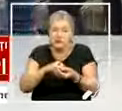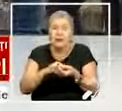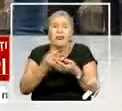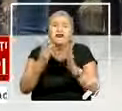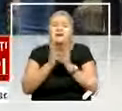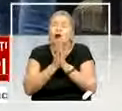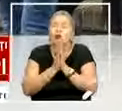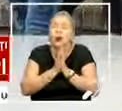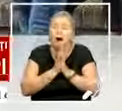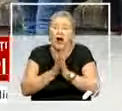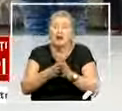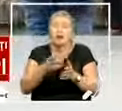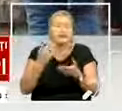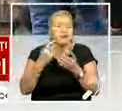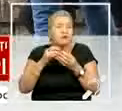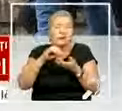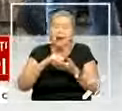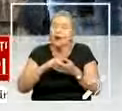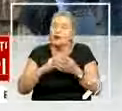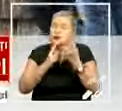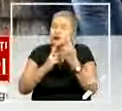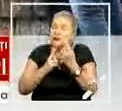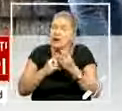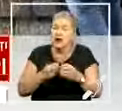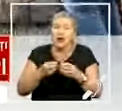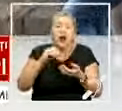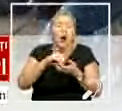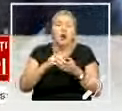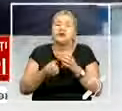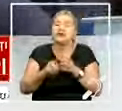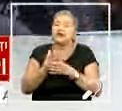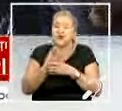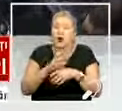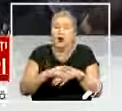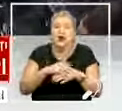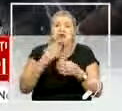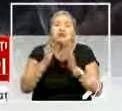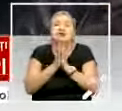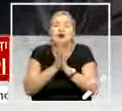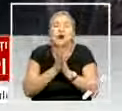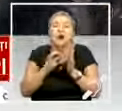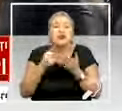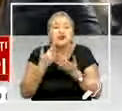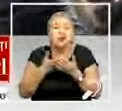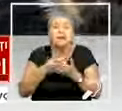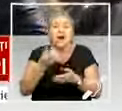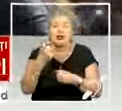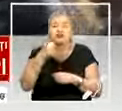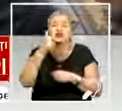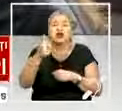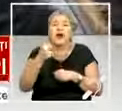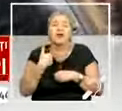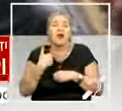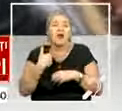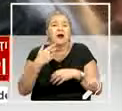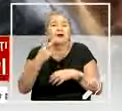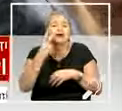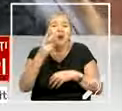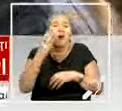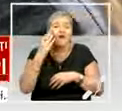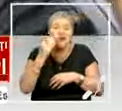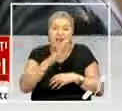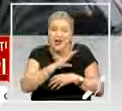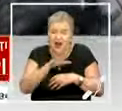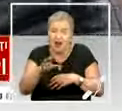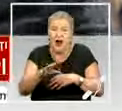roage pentru victimele masacrului și de ce nu și pentru cei care se află în spital. Vă reamintesc, sunt 6 elevi răniți, două fete sunt în stare